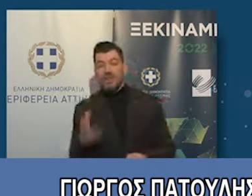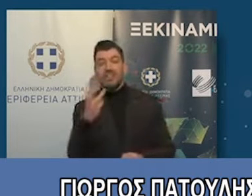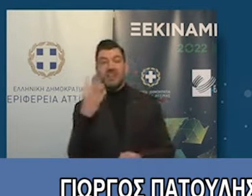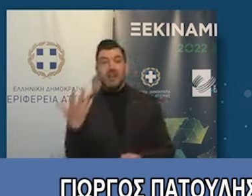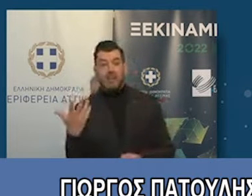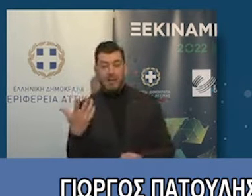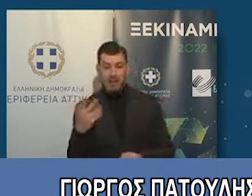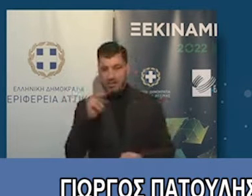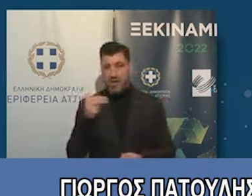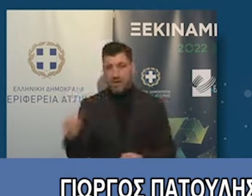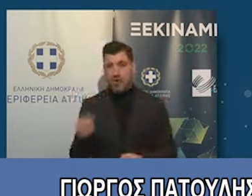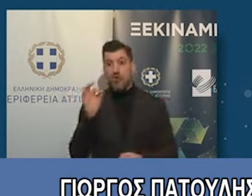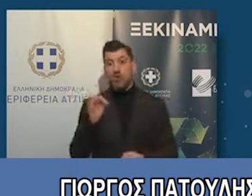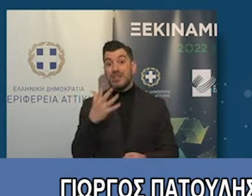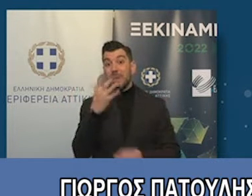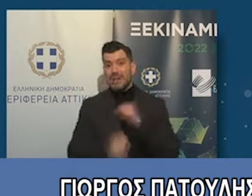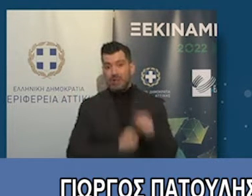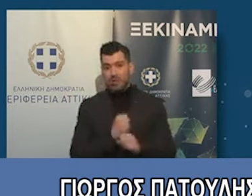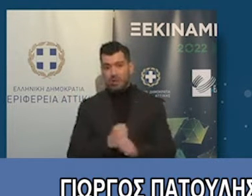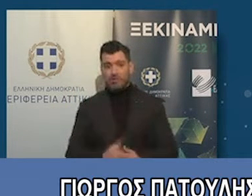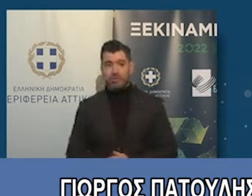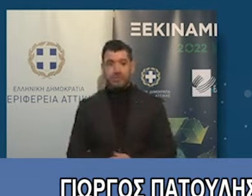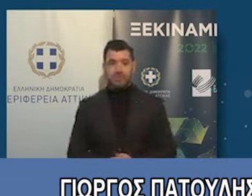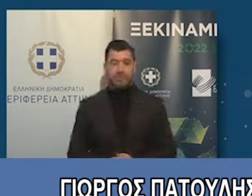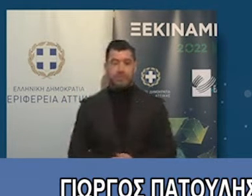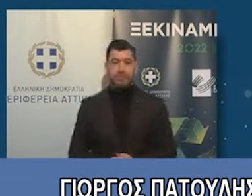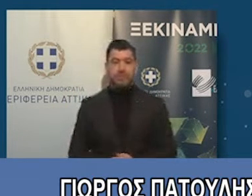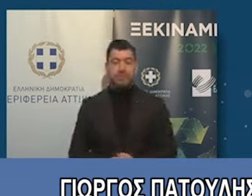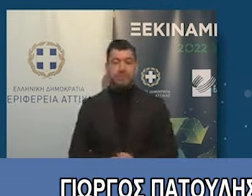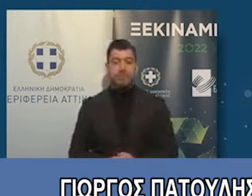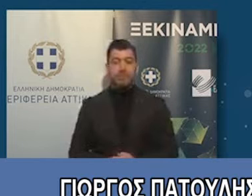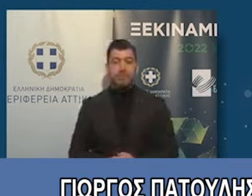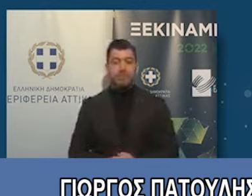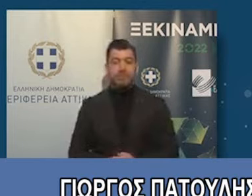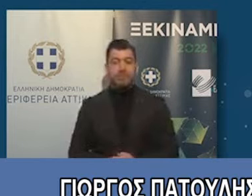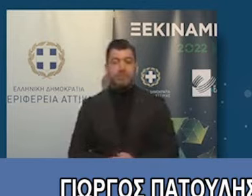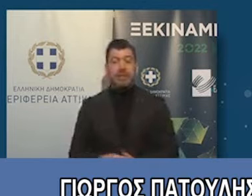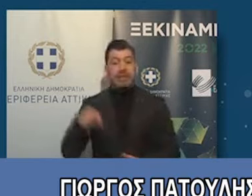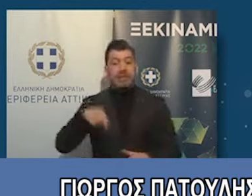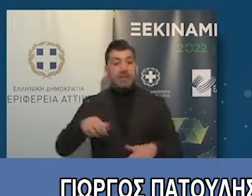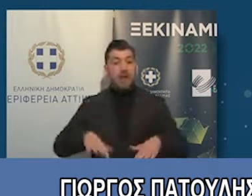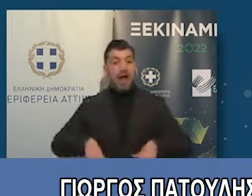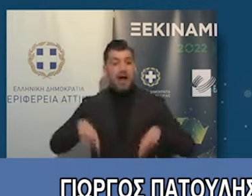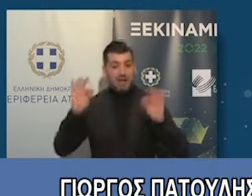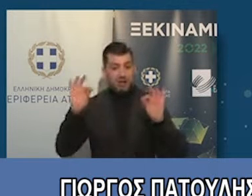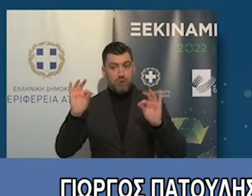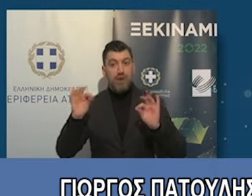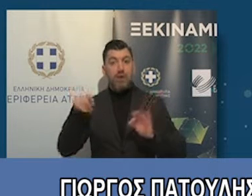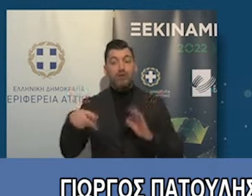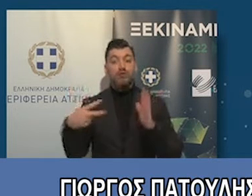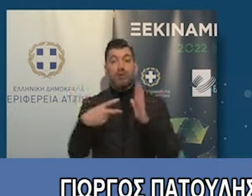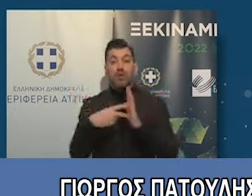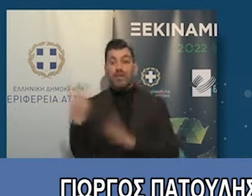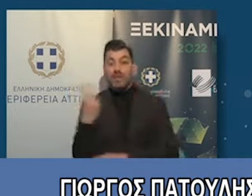αγαπητοί συνάδελφοι, κύριε Υπουργέ, κύριε Γενική Γραμματέα, σήμερα ξεκινάμε. Το 22 θα είμαστε